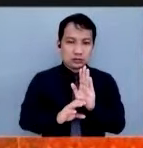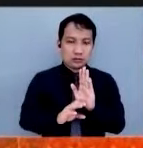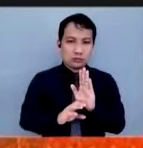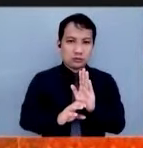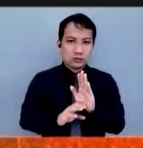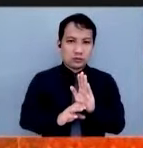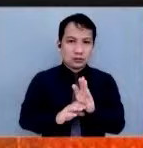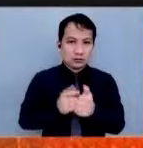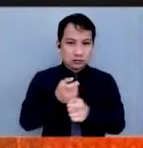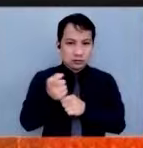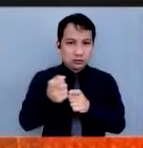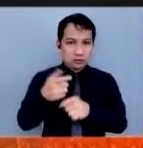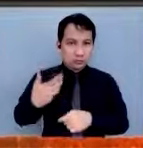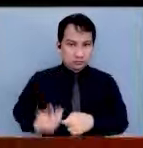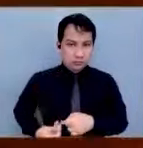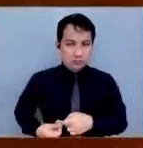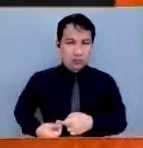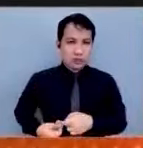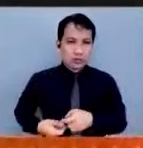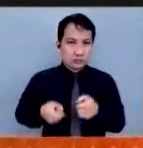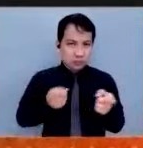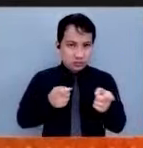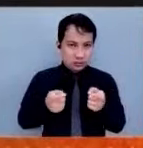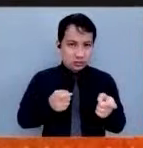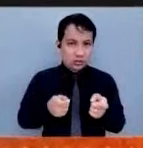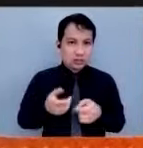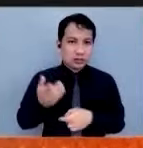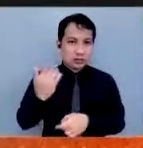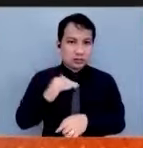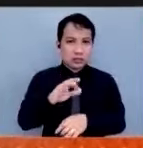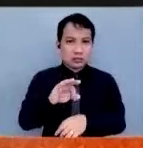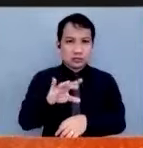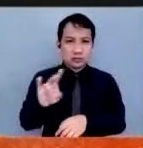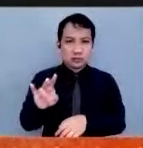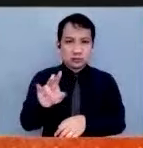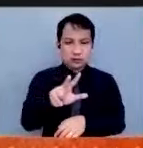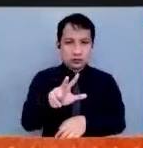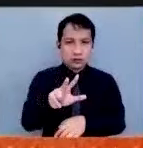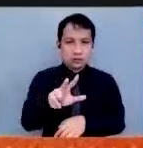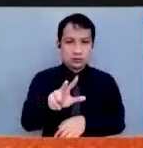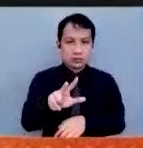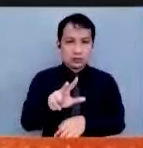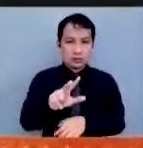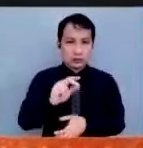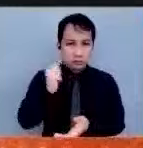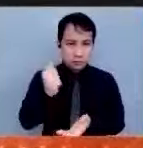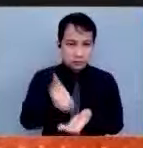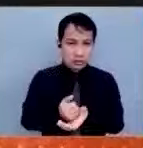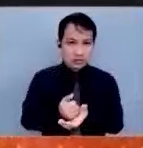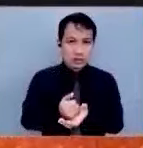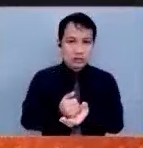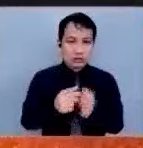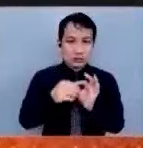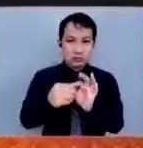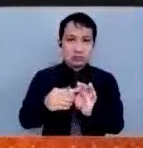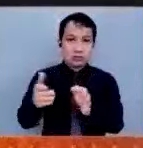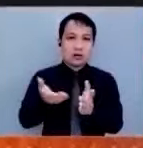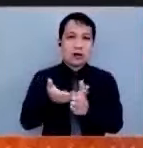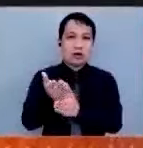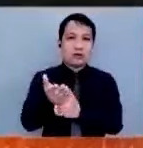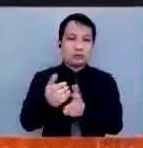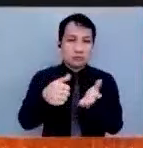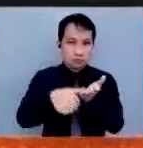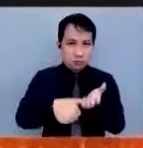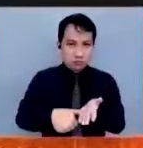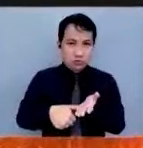ng korupsyon at pagmamanipula. Taong 1973, imbes na iparatify ni Marcos ang konstitusyon sa pamamagitan ng botohan, ginawa